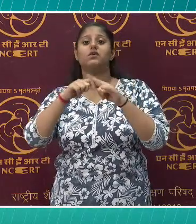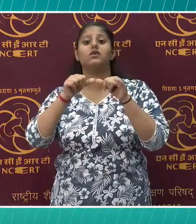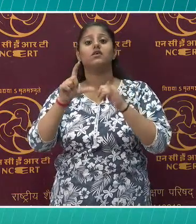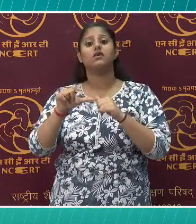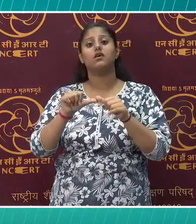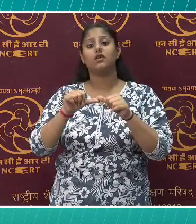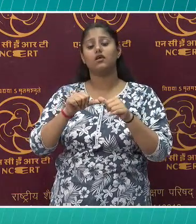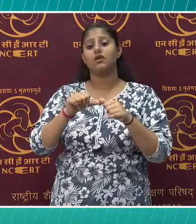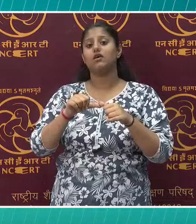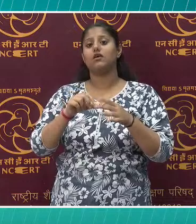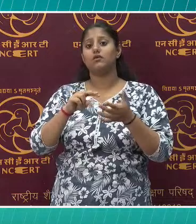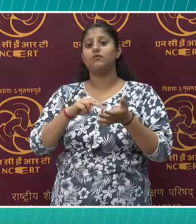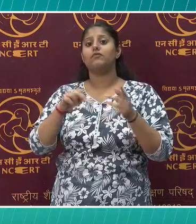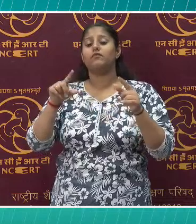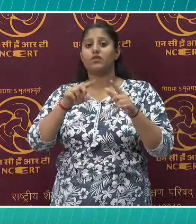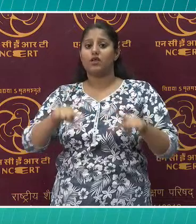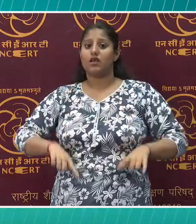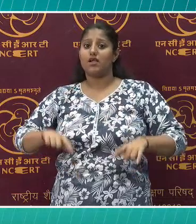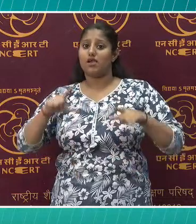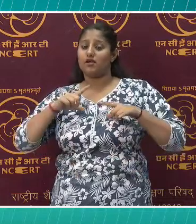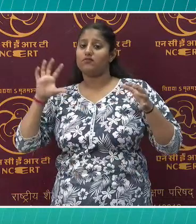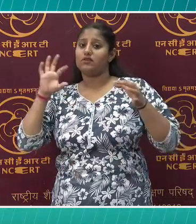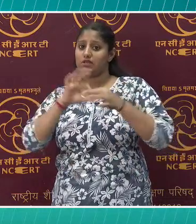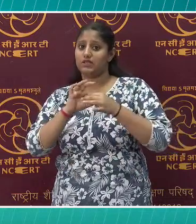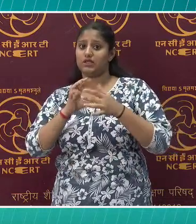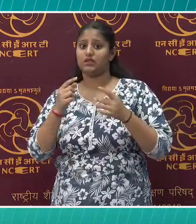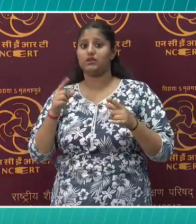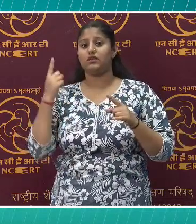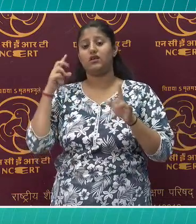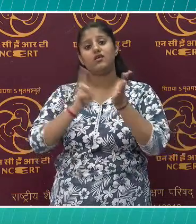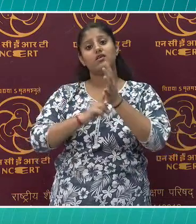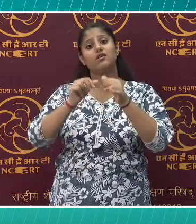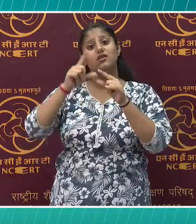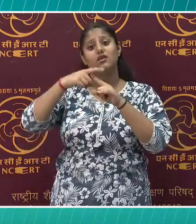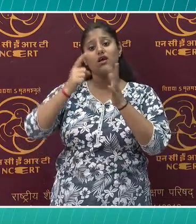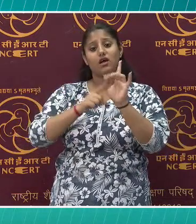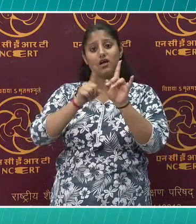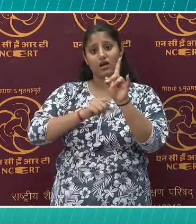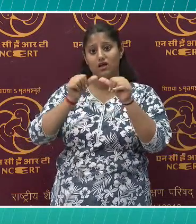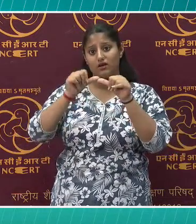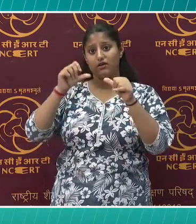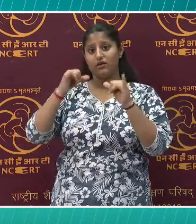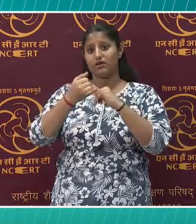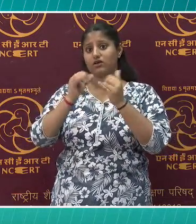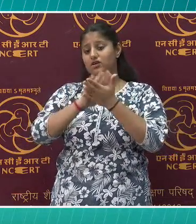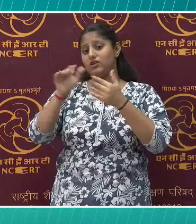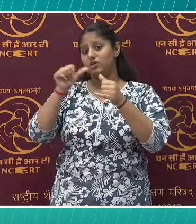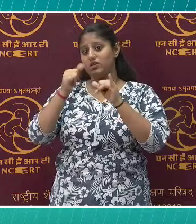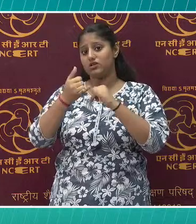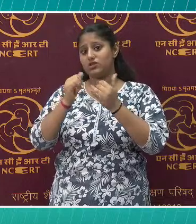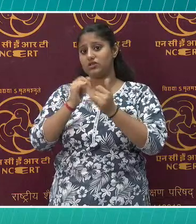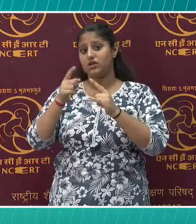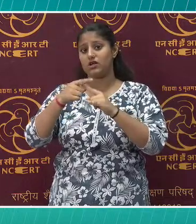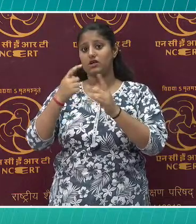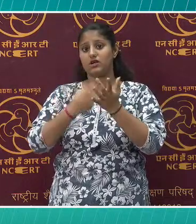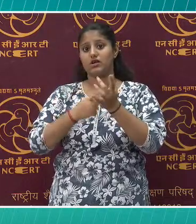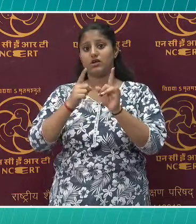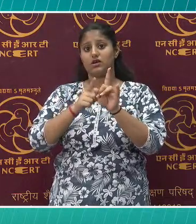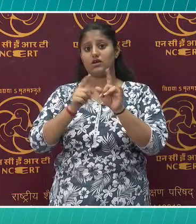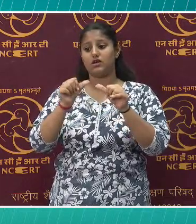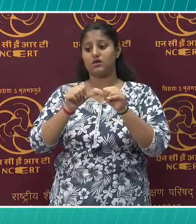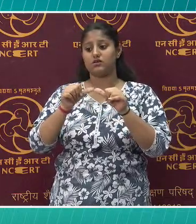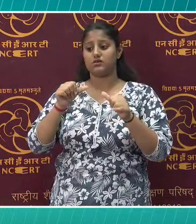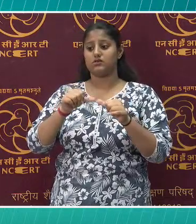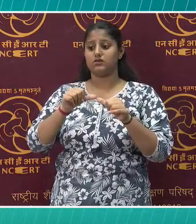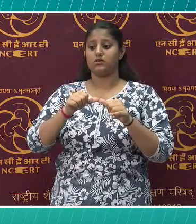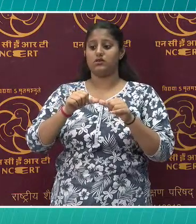बिना तो हम अपरिपूर्ण हैं। तो सोचिए कि नाट्य शास्त्र का 1st to 2nd सेंचुरी एक अनुमान लगाया जाता है कि उस समय